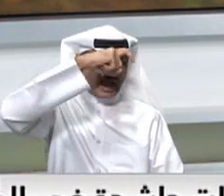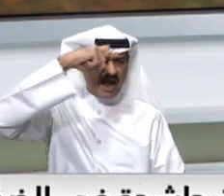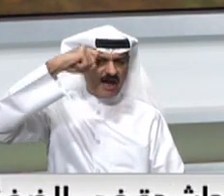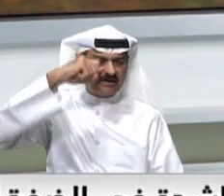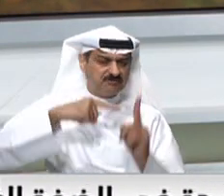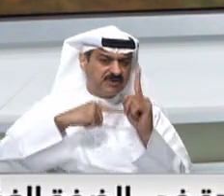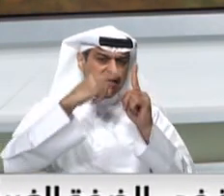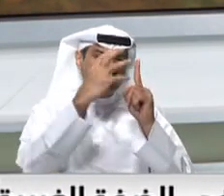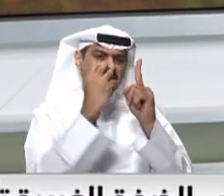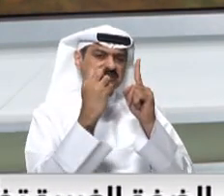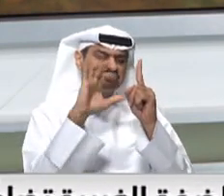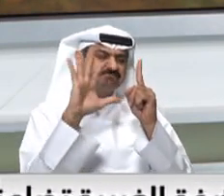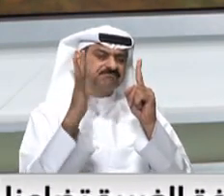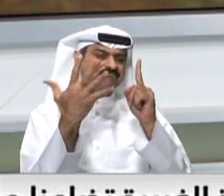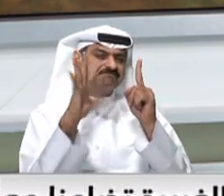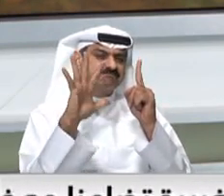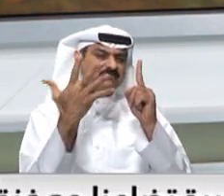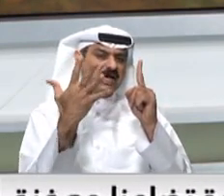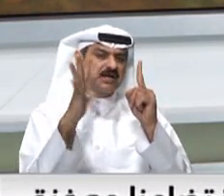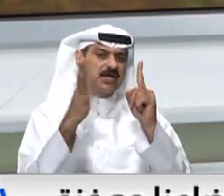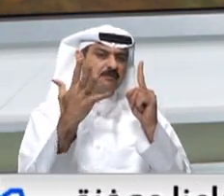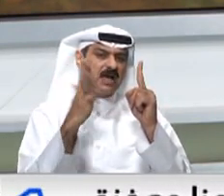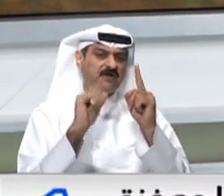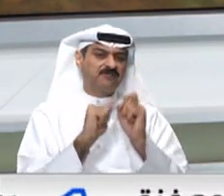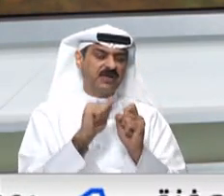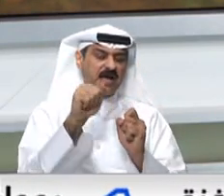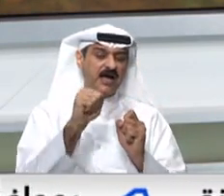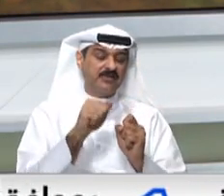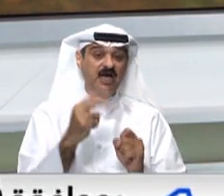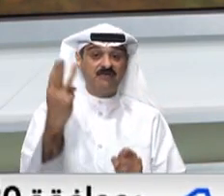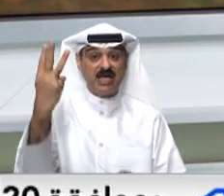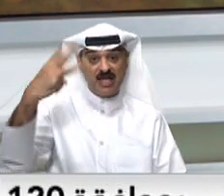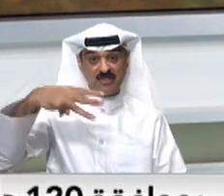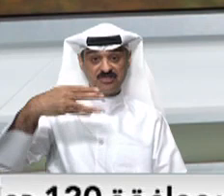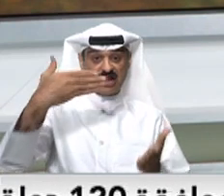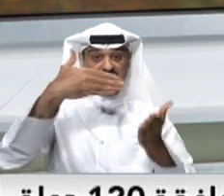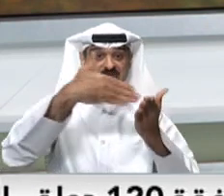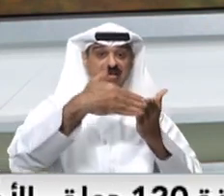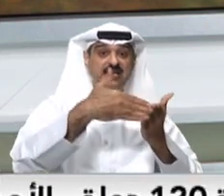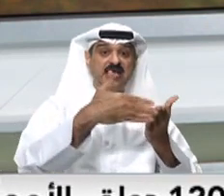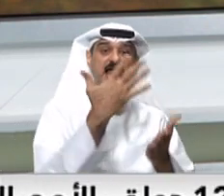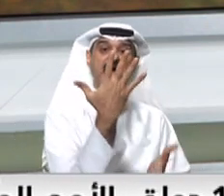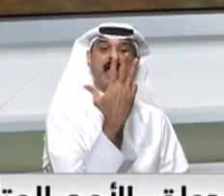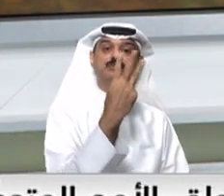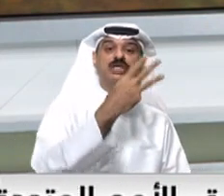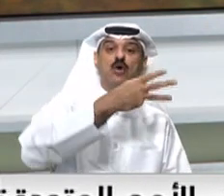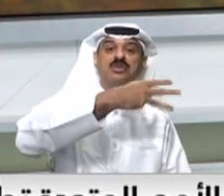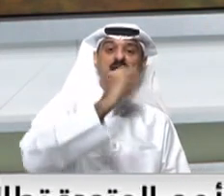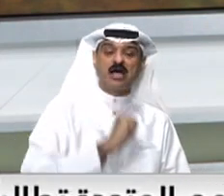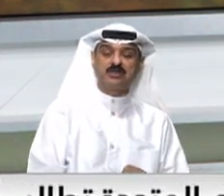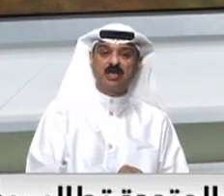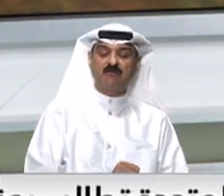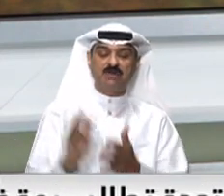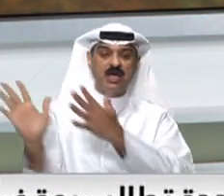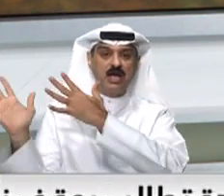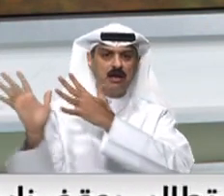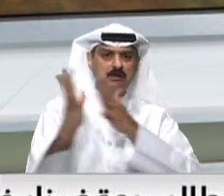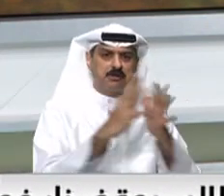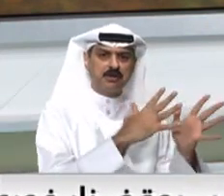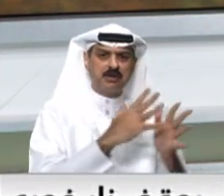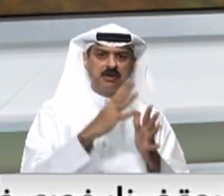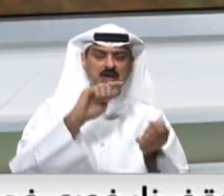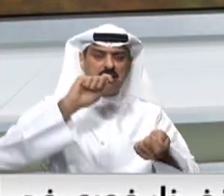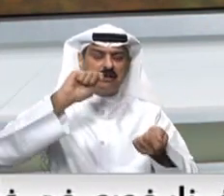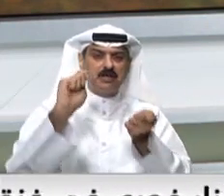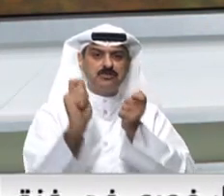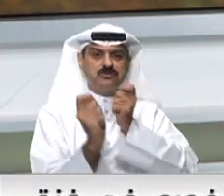تتفاوت درجات الحرارة بشكل عام ما بين 30 إلى 35 درجة مئوية، مع تحول في اتجاه الرياح لرياح